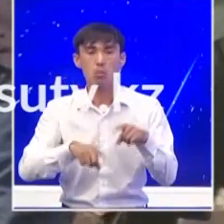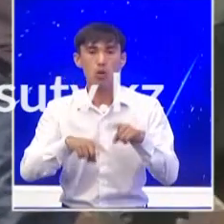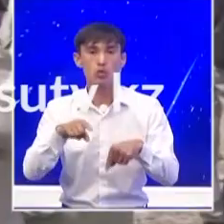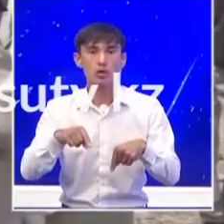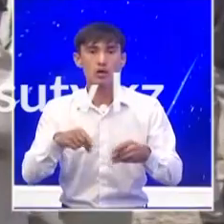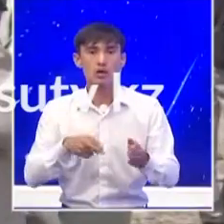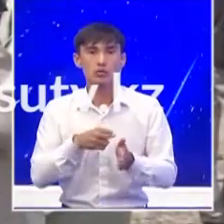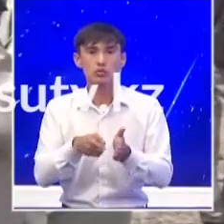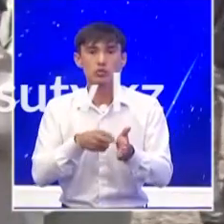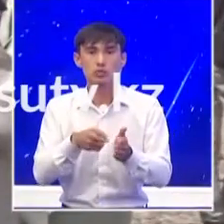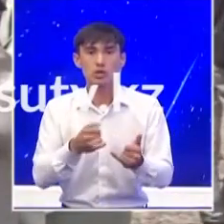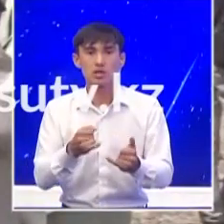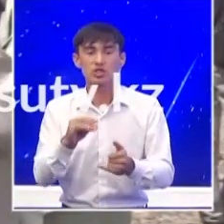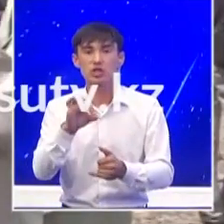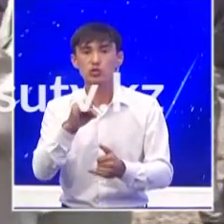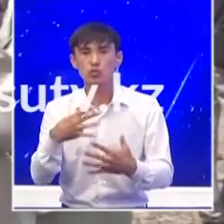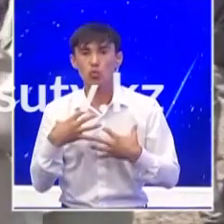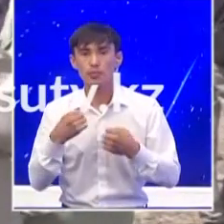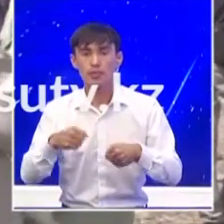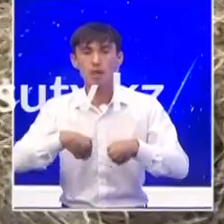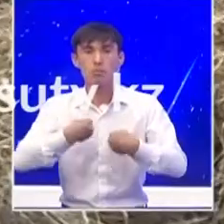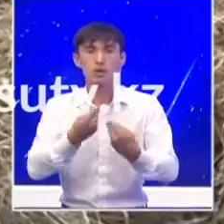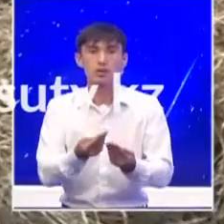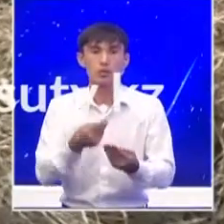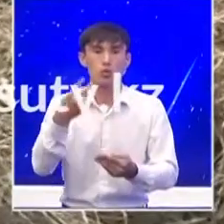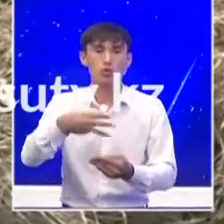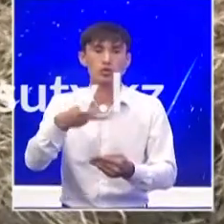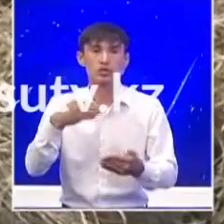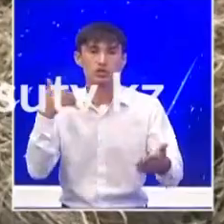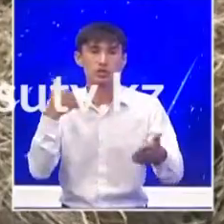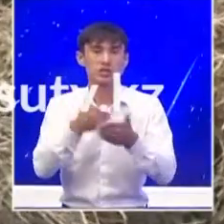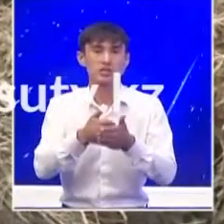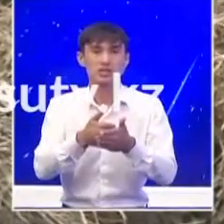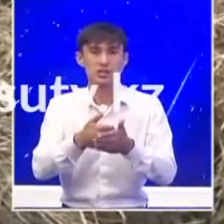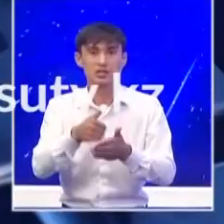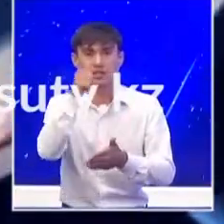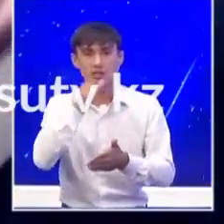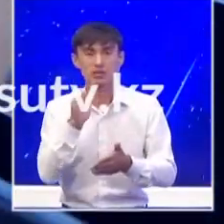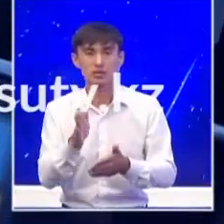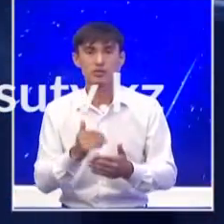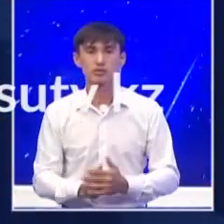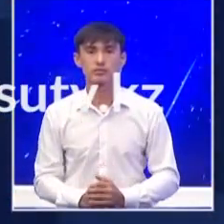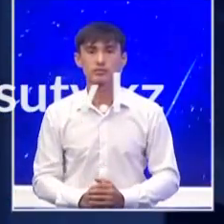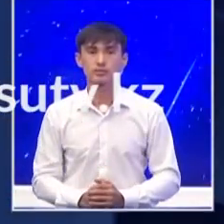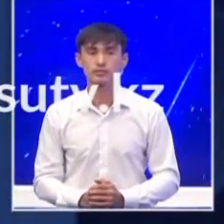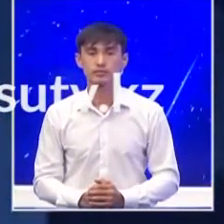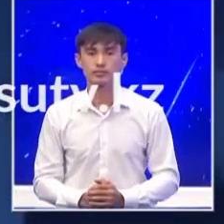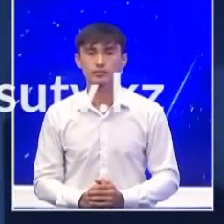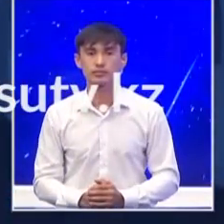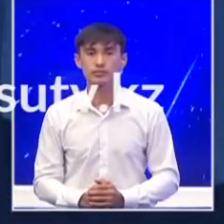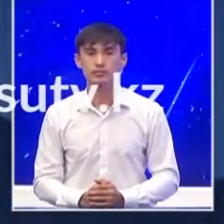жол тартар жетісулық ағайынның аманаты 30-шы шілдеге дейін жететін болады. Құрманжан